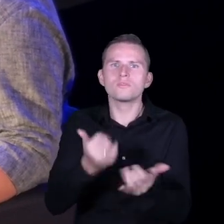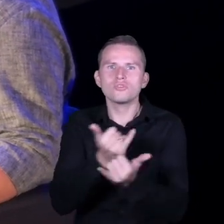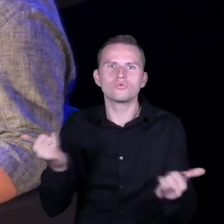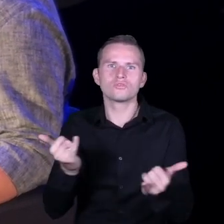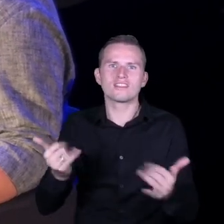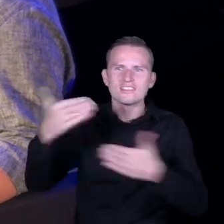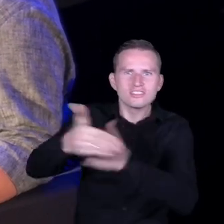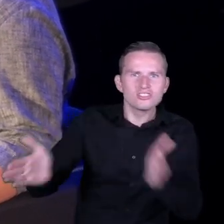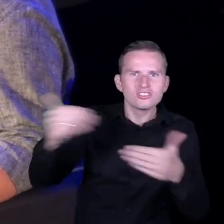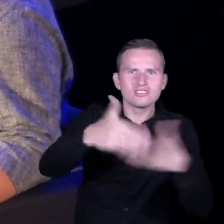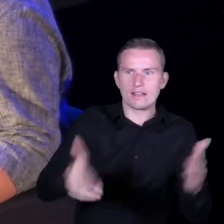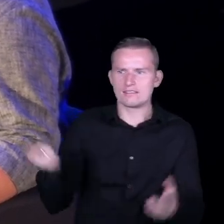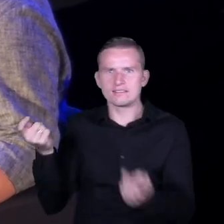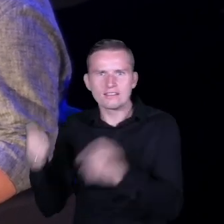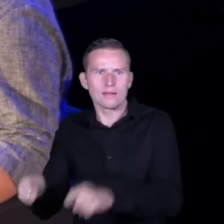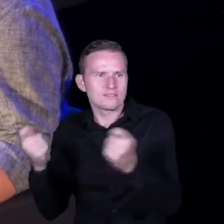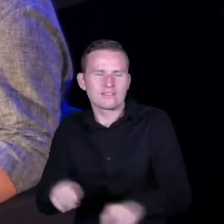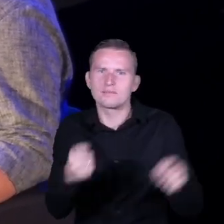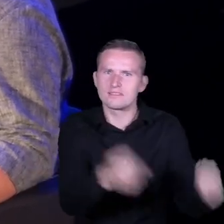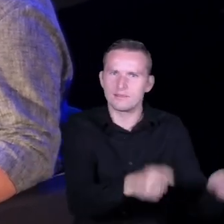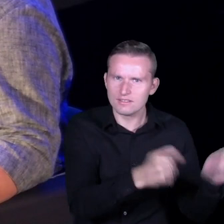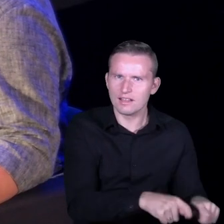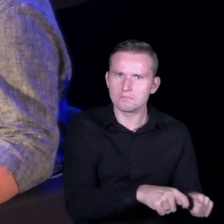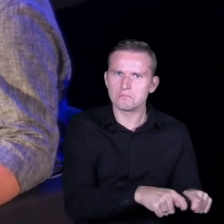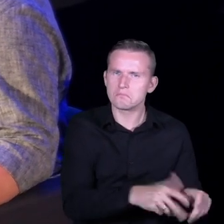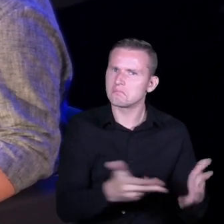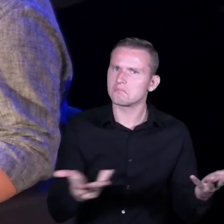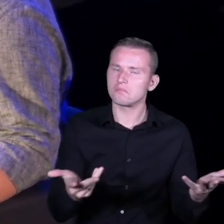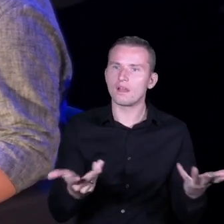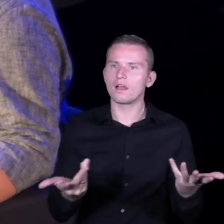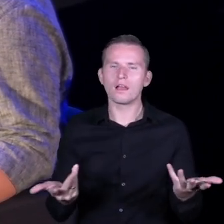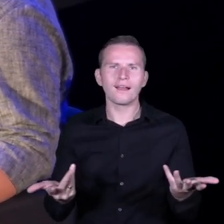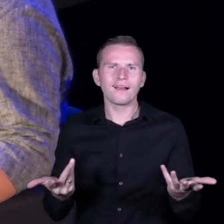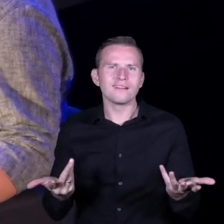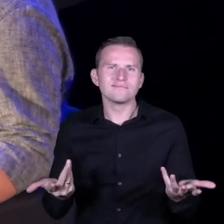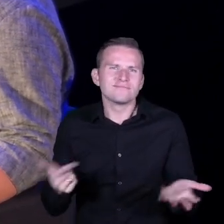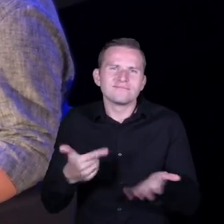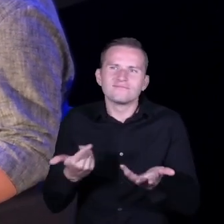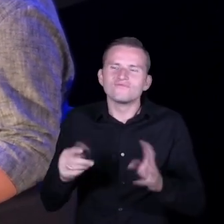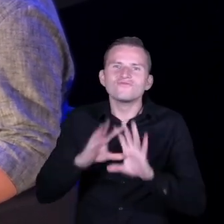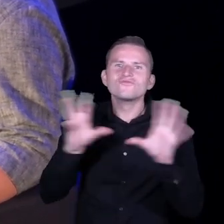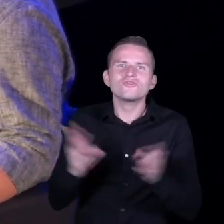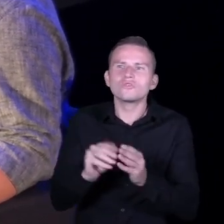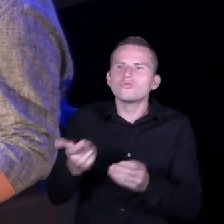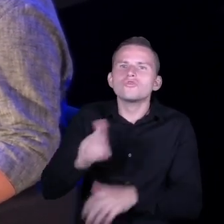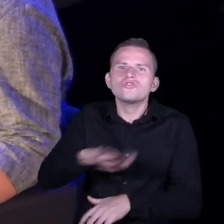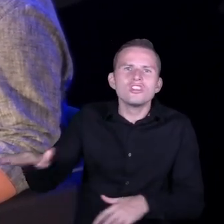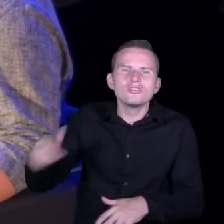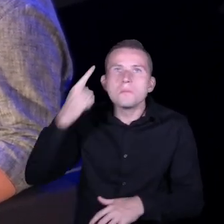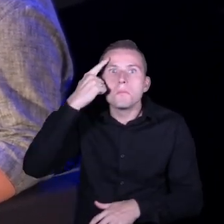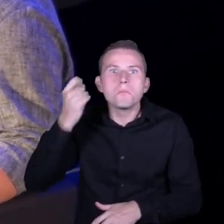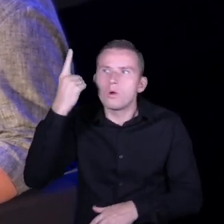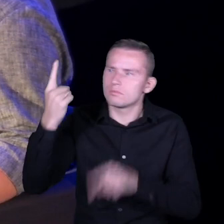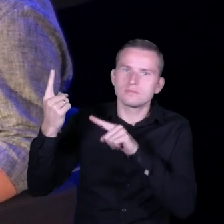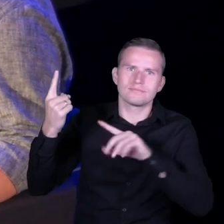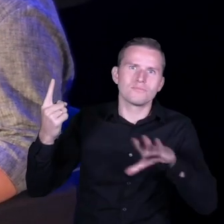A czemu służą ich aktywności? W zasadzie wszystko, co przyjdzie dzieciom do głowy, możemy